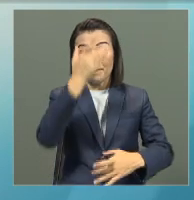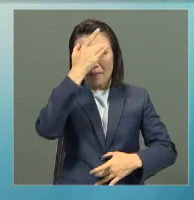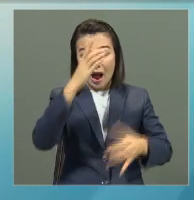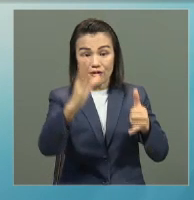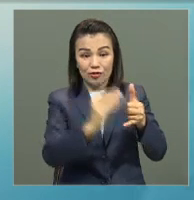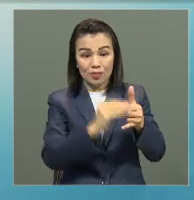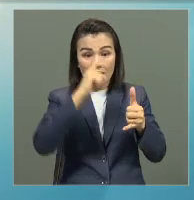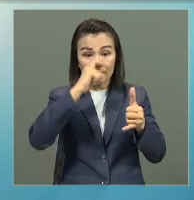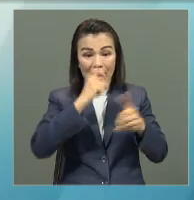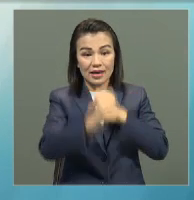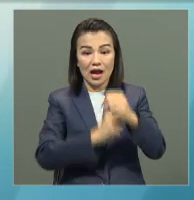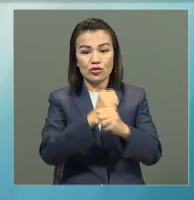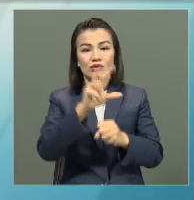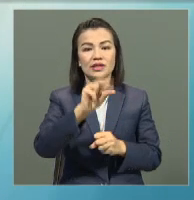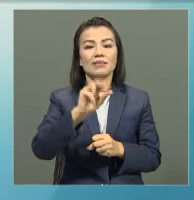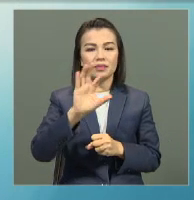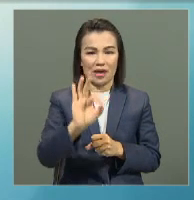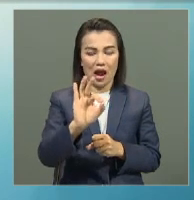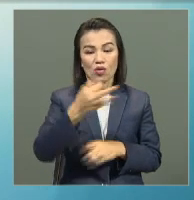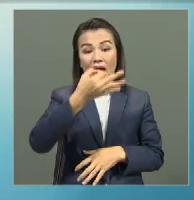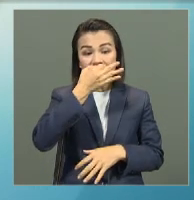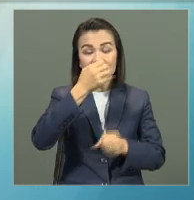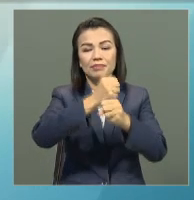รายได้รายละเอียดของทางด้านนี้นะครับก็จะเห็นภาพของผู้ป่วยใหม่เมื่อวานนี้เป็นศูนย์วันนี้หนึ่งก็ยังเป็นที่ที่น่าพอใจนะครับเพื่อที่จะต้อนรับเข้าสู่การประกาศมาตรการผ่อนปรนระยะที่สองก็อยากจะให้ตัวเลขเป็นอย่างนี้ไปเรื่อยๆนะครับมาดูเรื่องของรายใหม่ที่ว่านี้มีรายละเอียดอย่างไรบ้างนะครับเป็นผู้ป่วยรายนี้ก็คือผู้ป่วยชายไทยอายุ39ปีอาชีพรับจ้าง